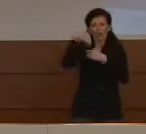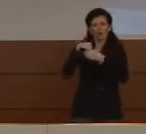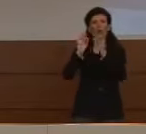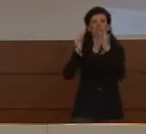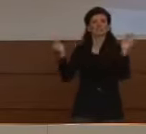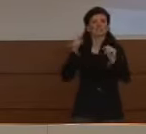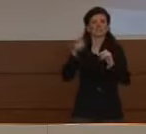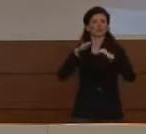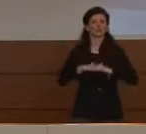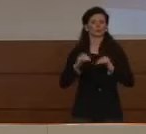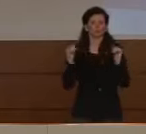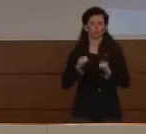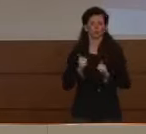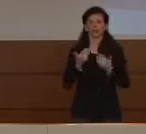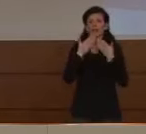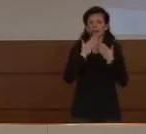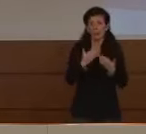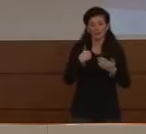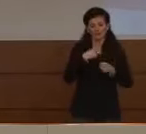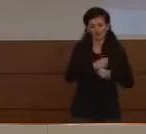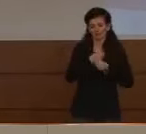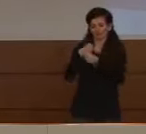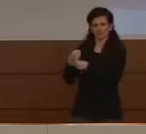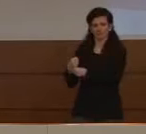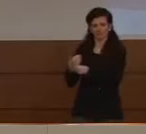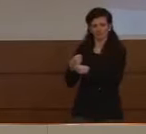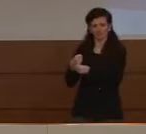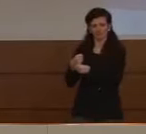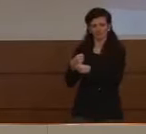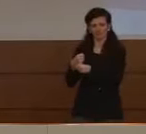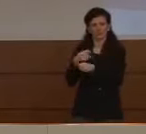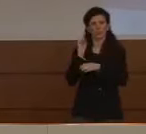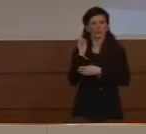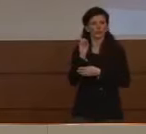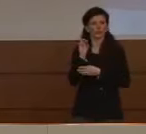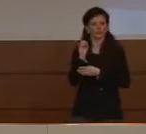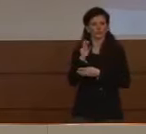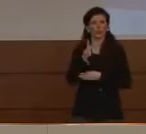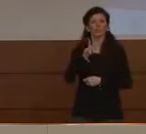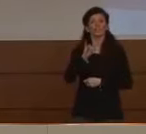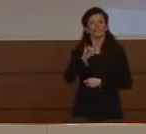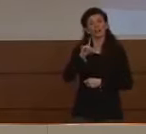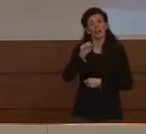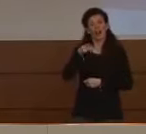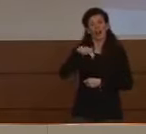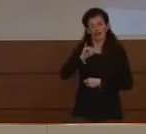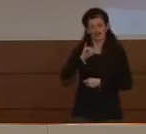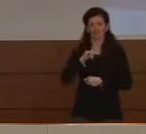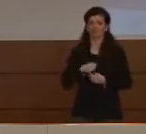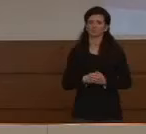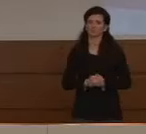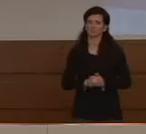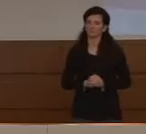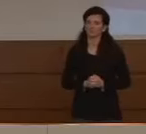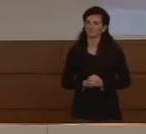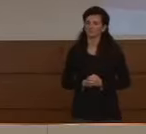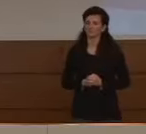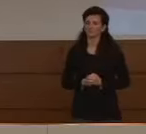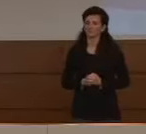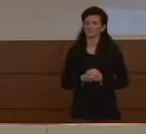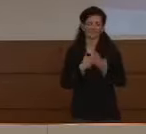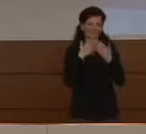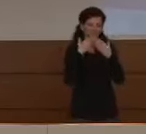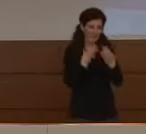grazie io mi fermo qui dare la parola al professore villani prego professore grazie ai dottor